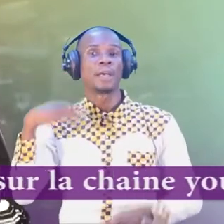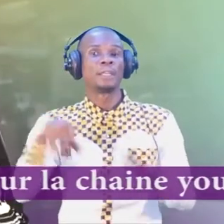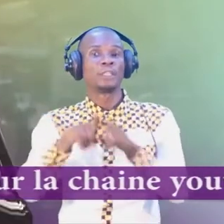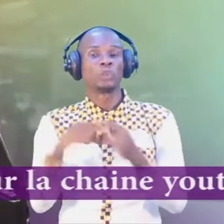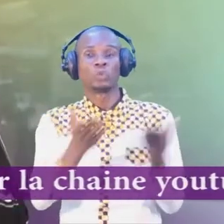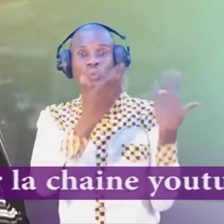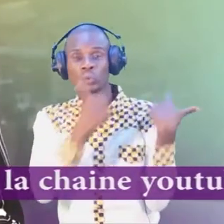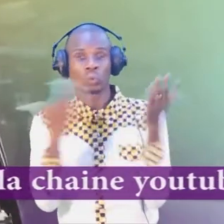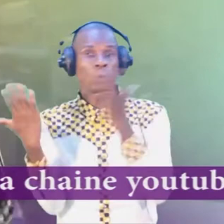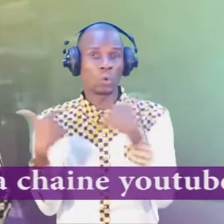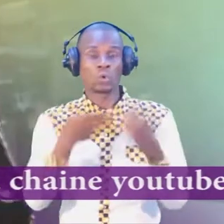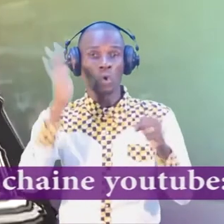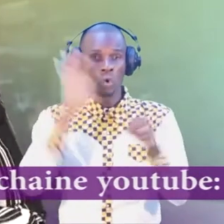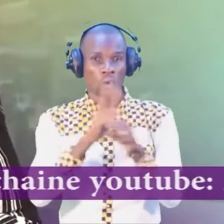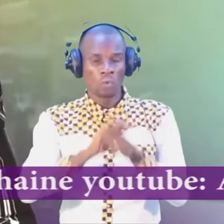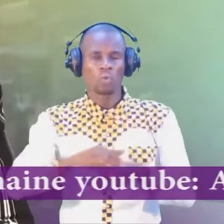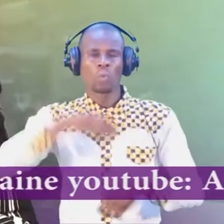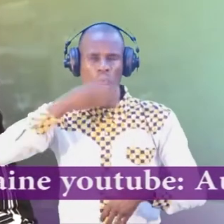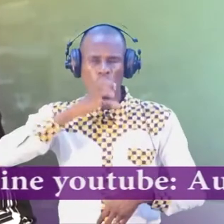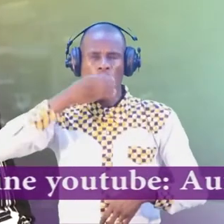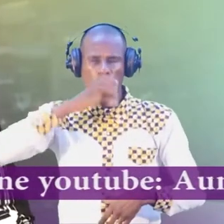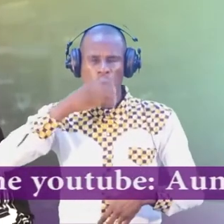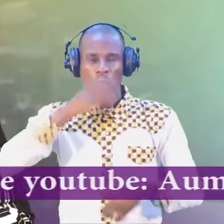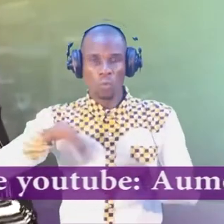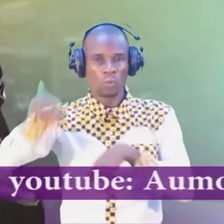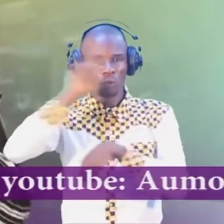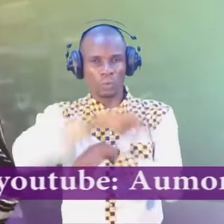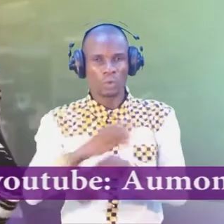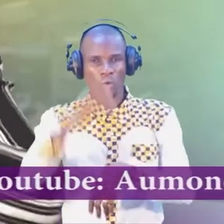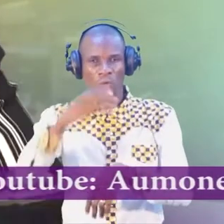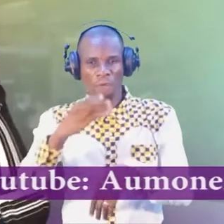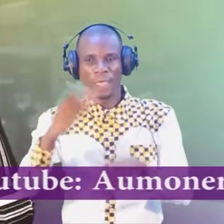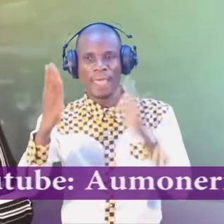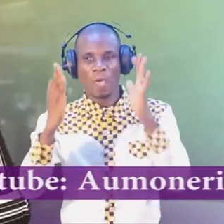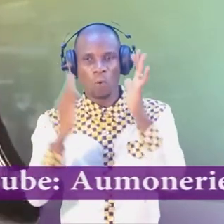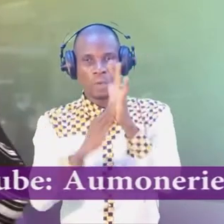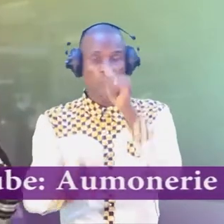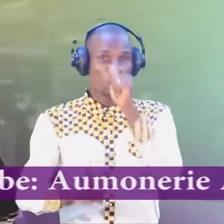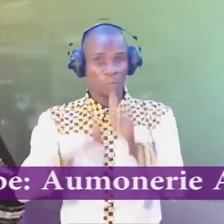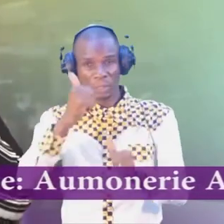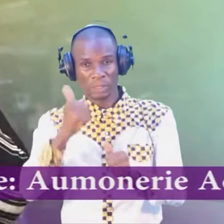kwamba mishipa yako iwe sawa na uachane na sigara. Hatua ya pili,